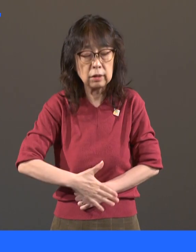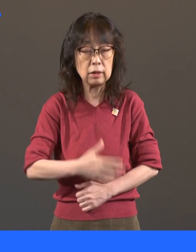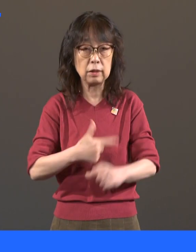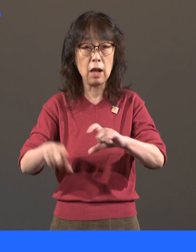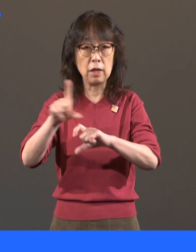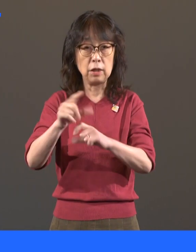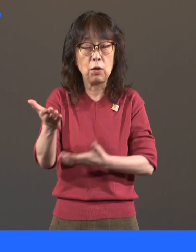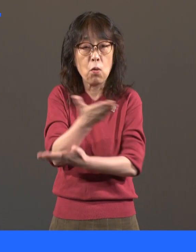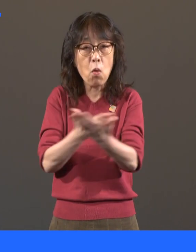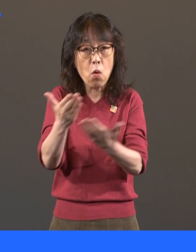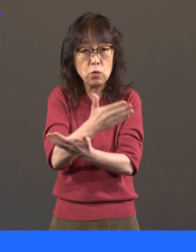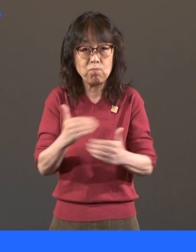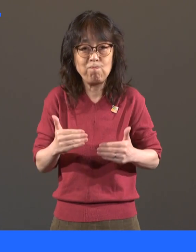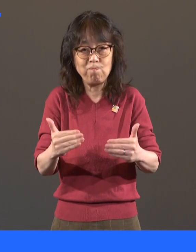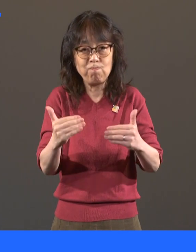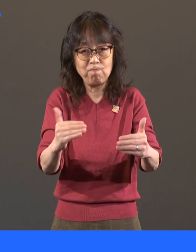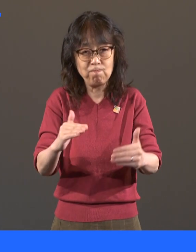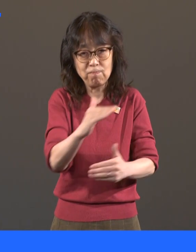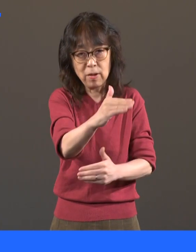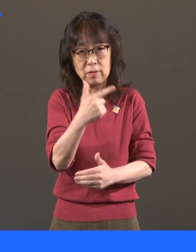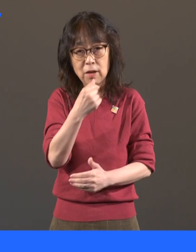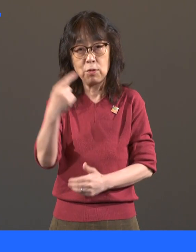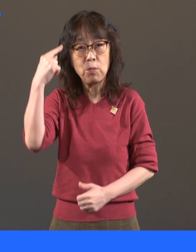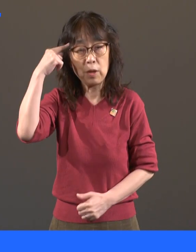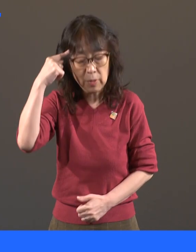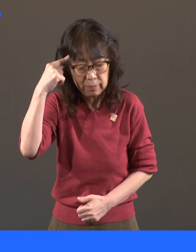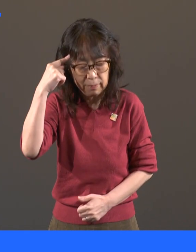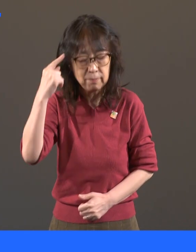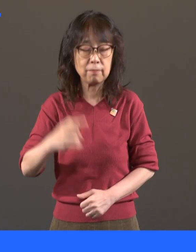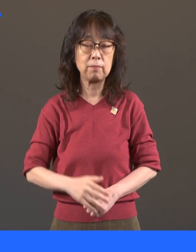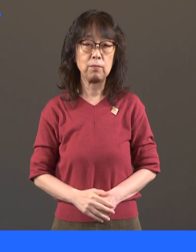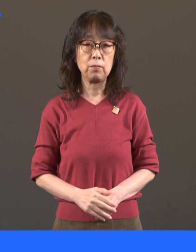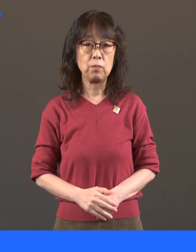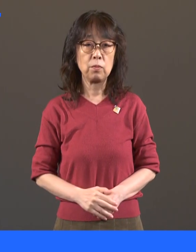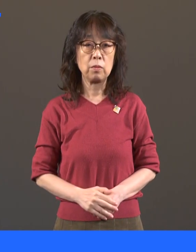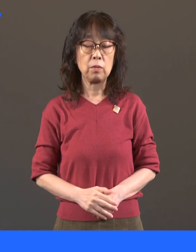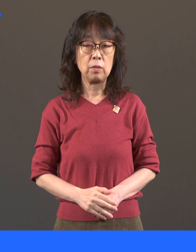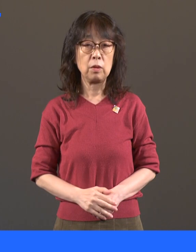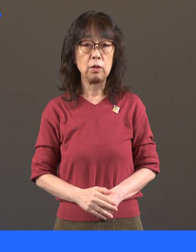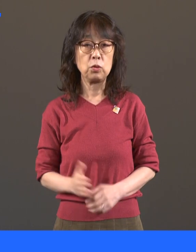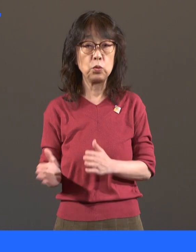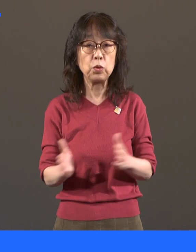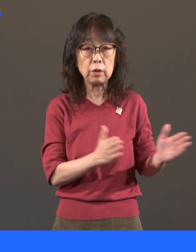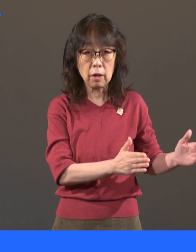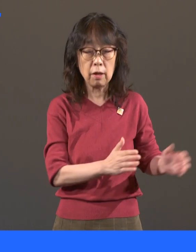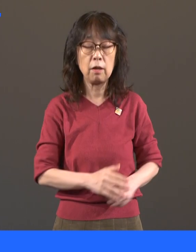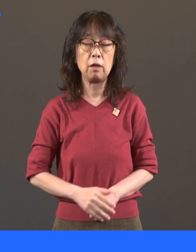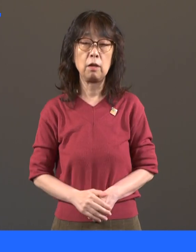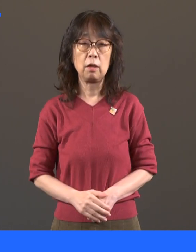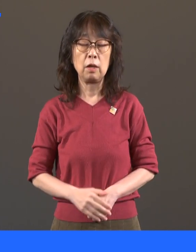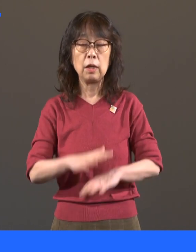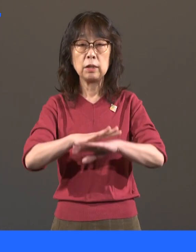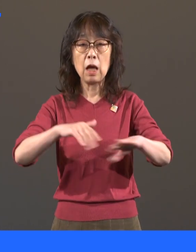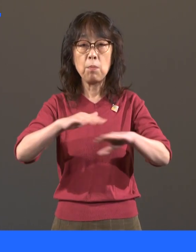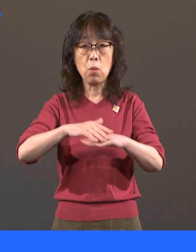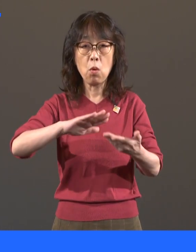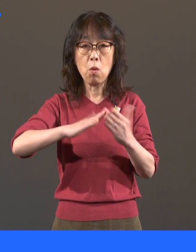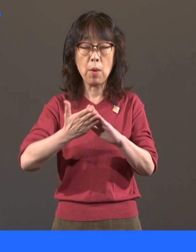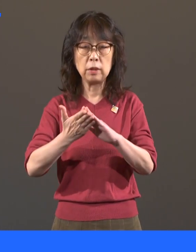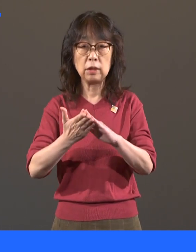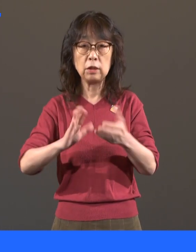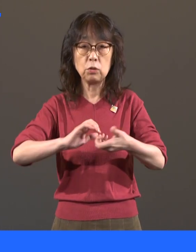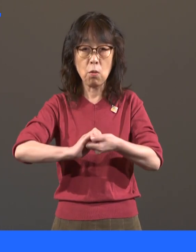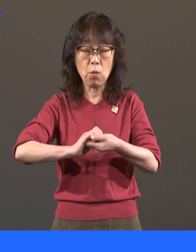交流促進につなげてまいりたいと考えておりますえ続きましてえ札幌町友